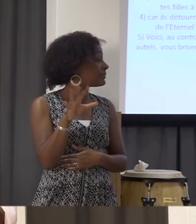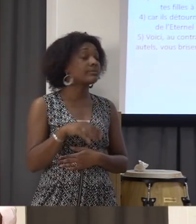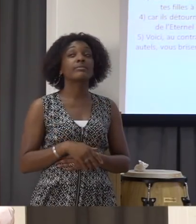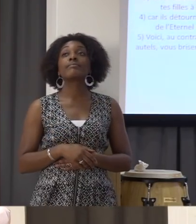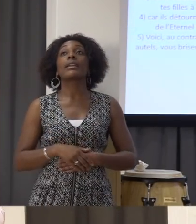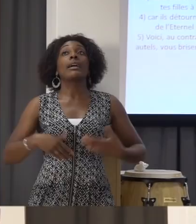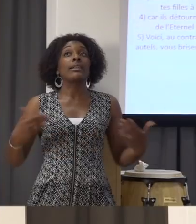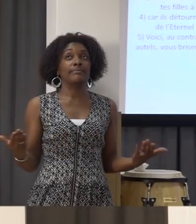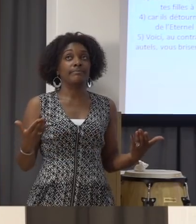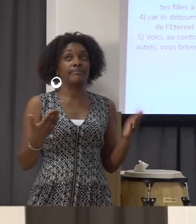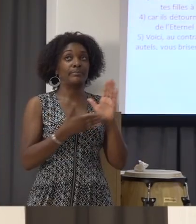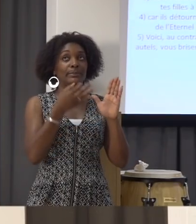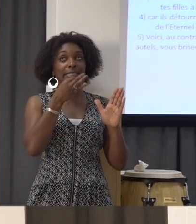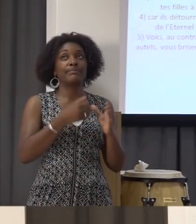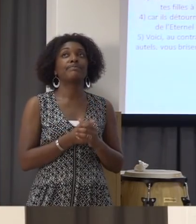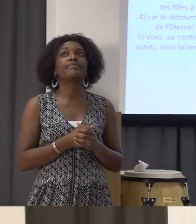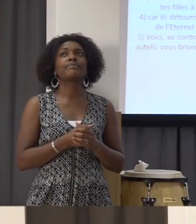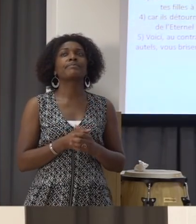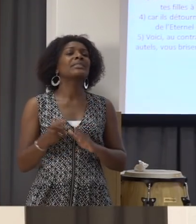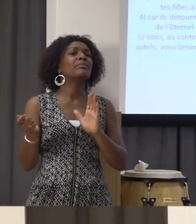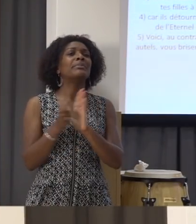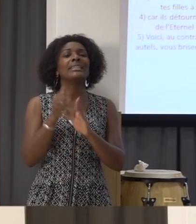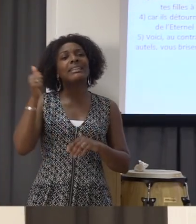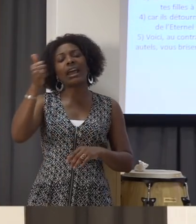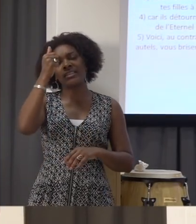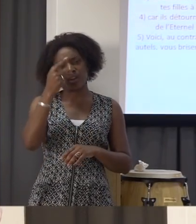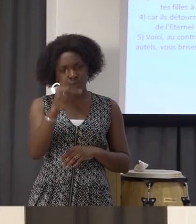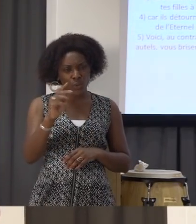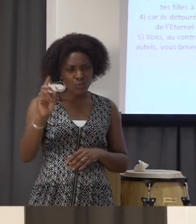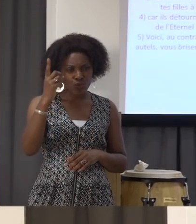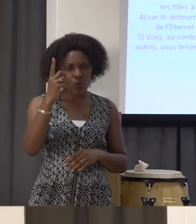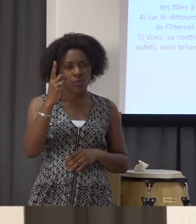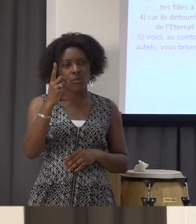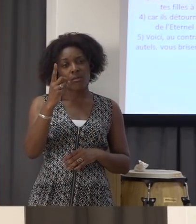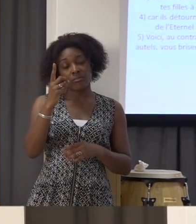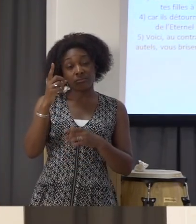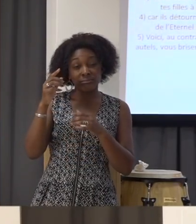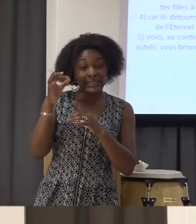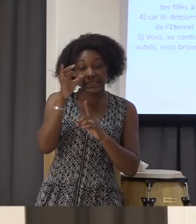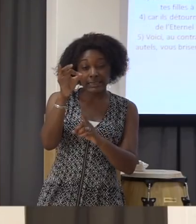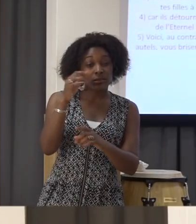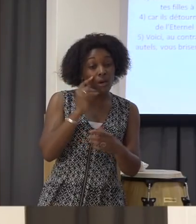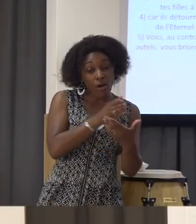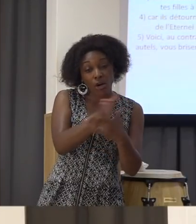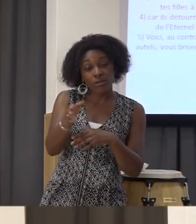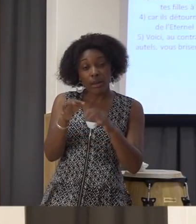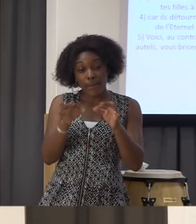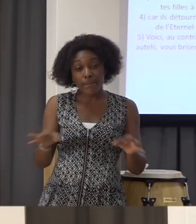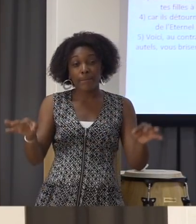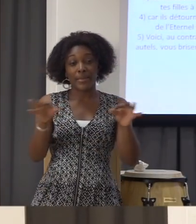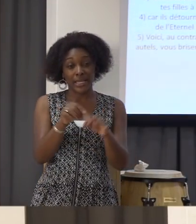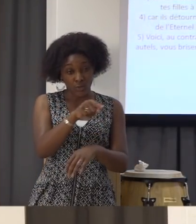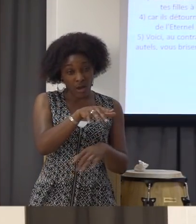La parole dit, lorsque l'Éternel, ton Dieu, t'aura fait entrer dans le pays dont tu vas